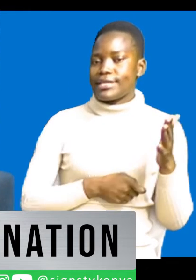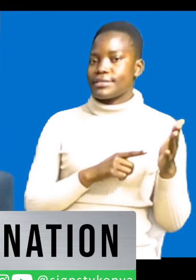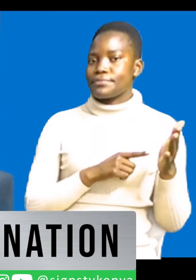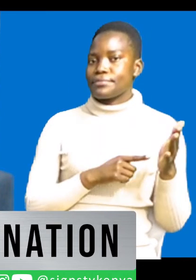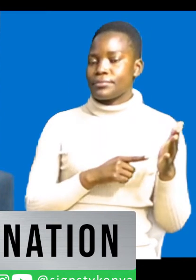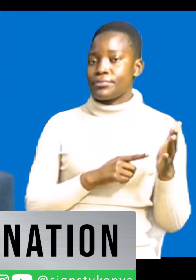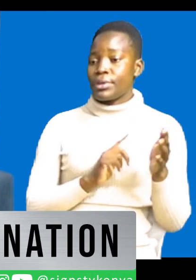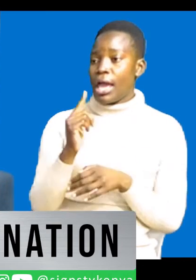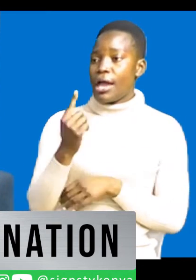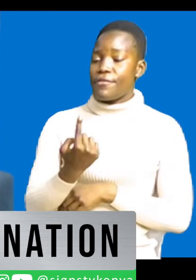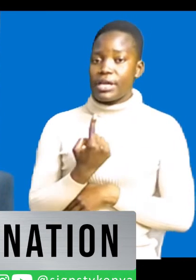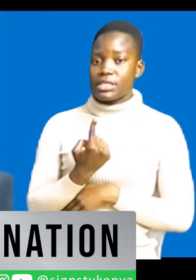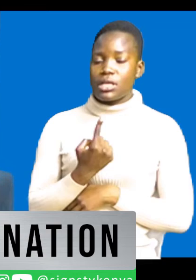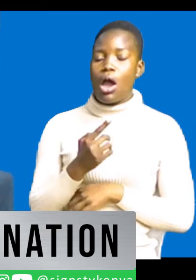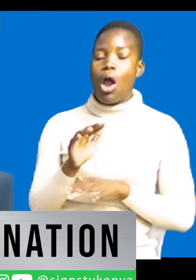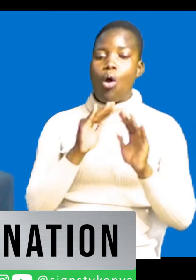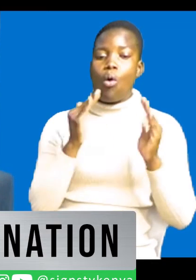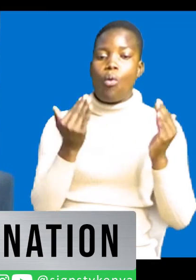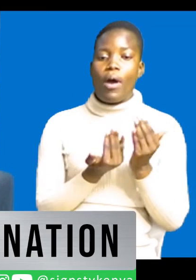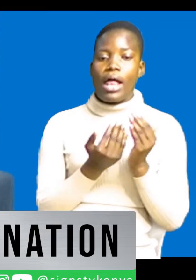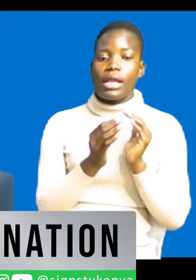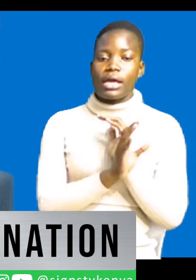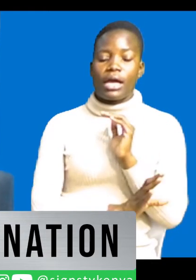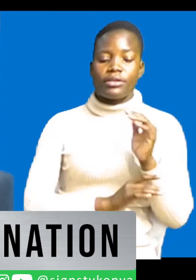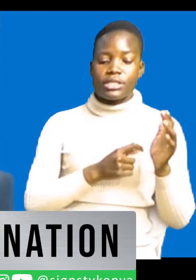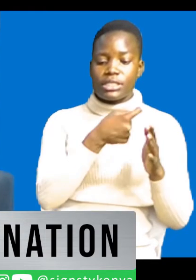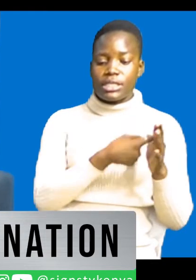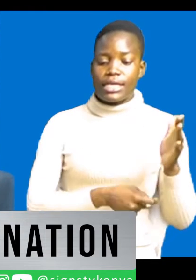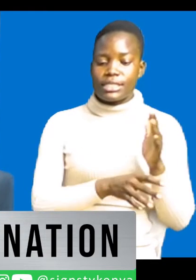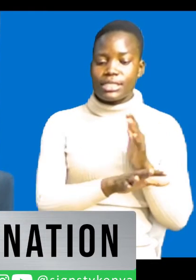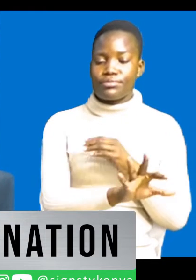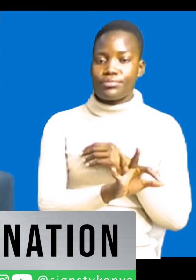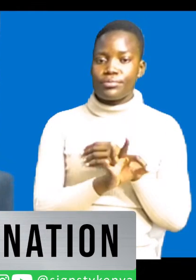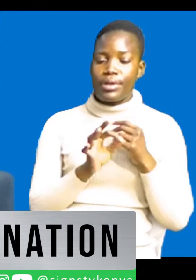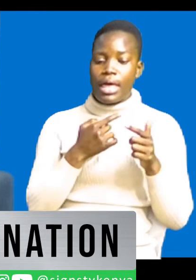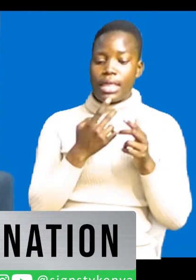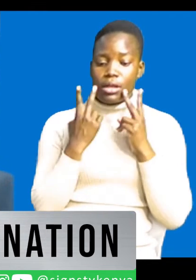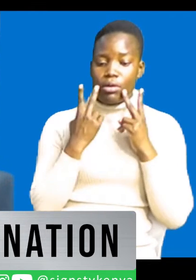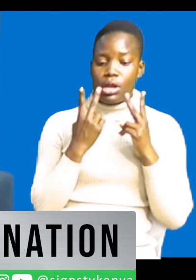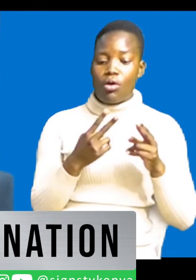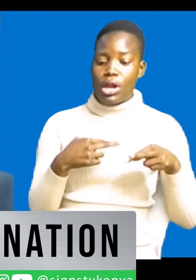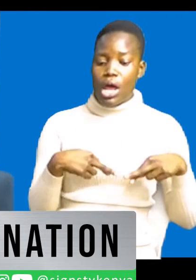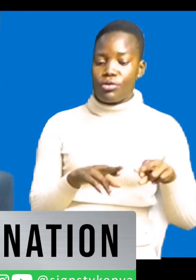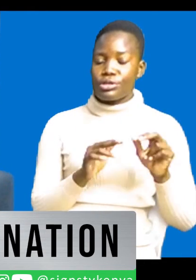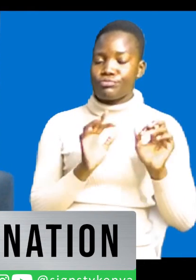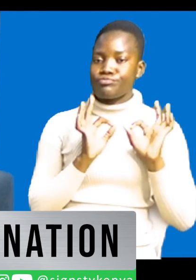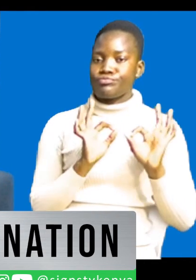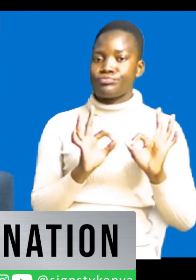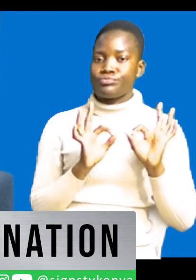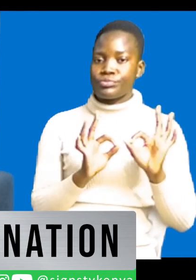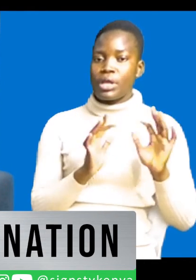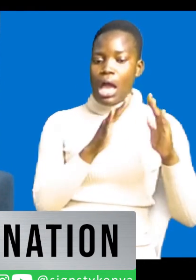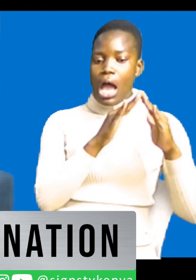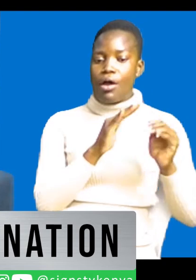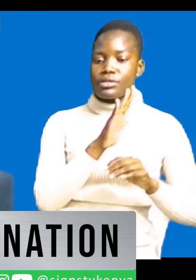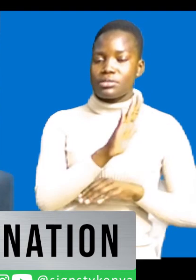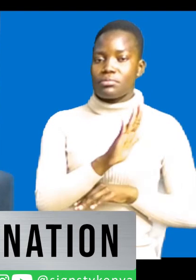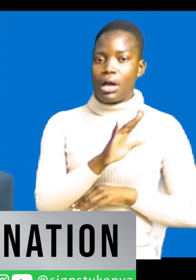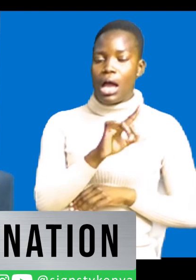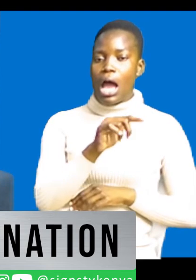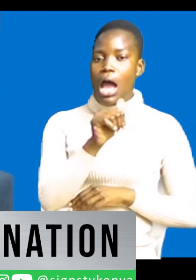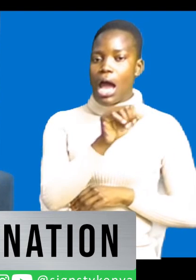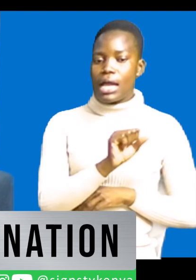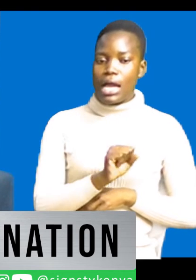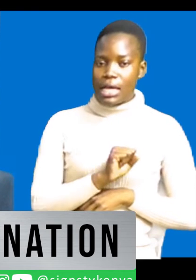know, first world countries taxes zinachukuliwa, wanaona barabara ziko sawa, nyumba zao hakuna siku gas kwanza ni